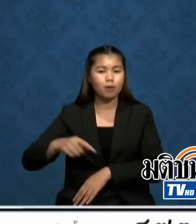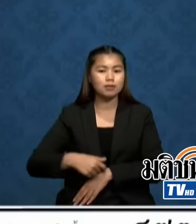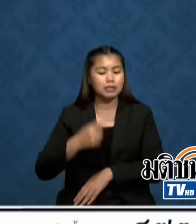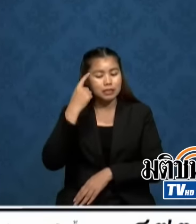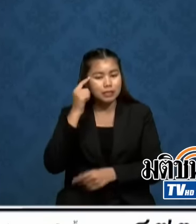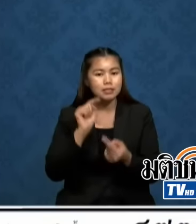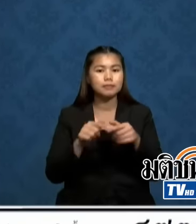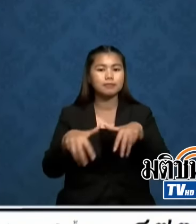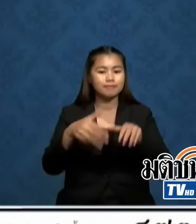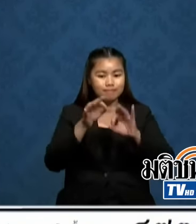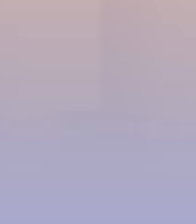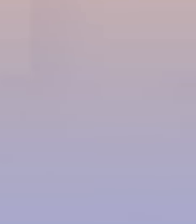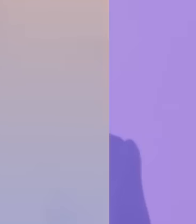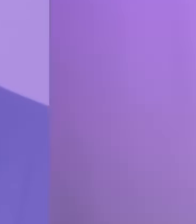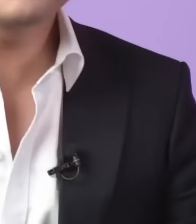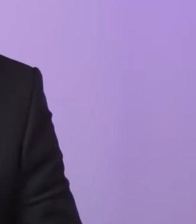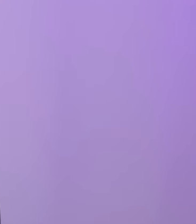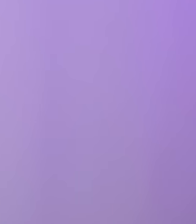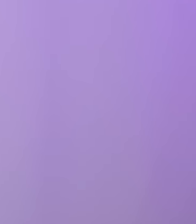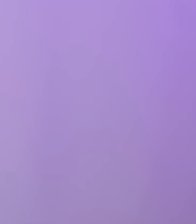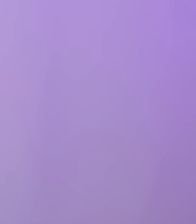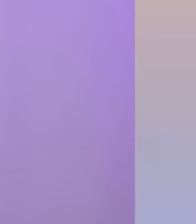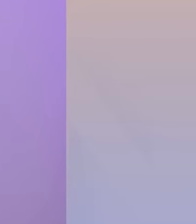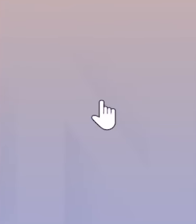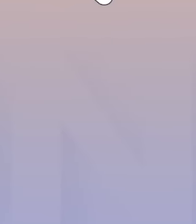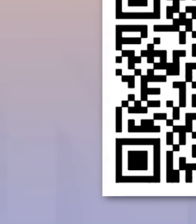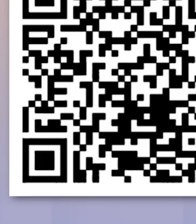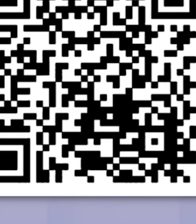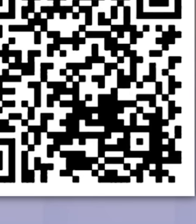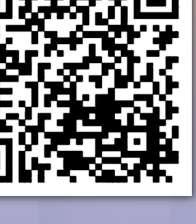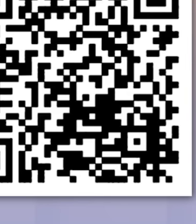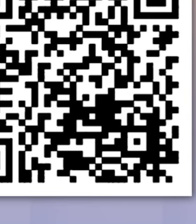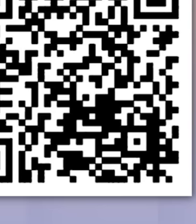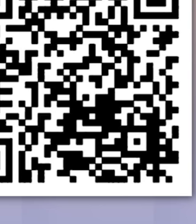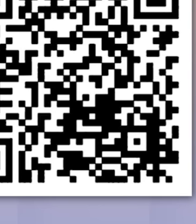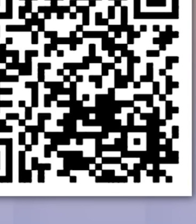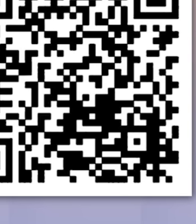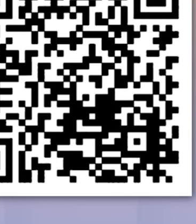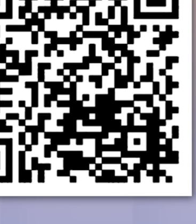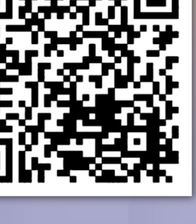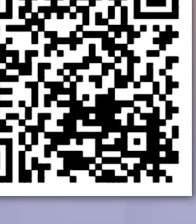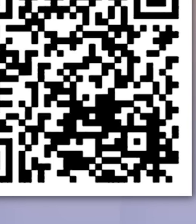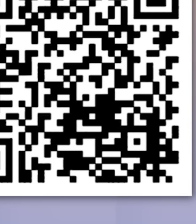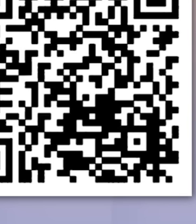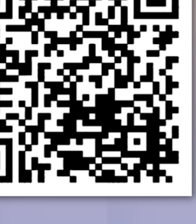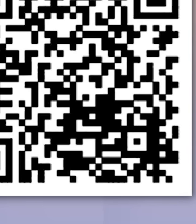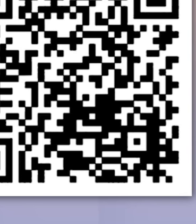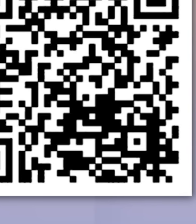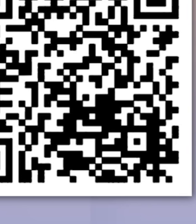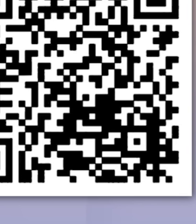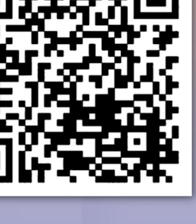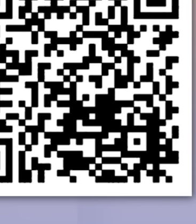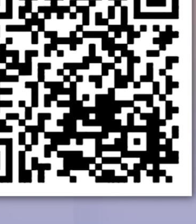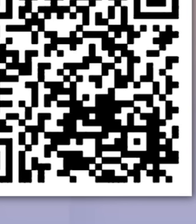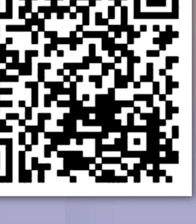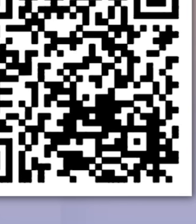ไปพร้อมๆกันครับขอบคุณครับดูคลิปจบแล้วอย่าลืมกดไลคกดแชร์และกด Subscribeเพื่อเป็นกำลังใจให้กับพวกเรามติชนทีวี